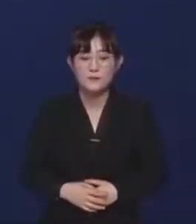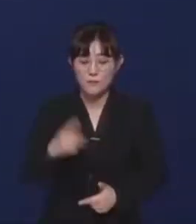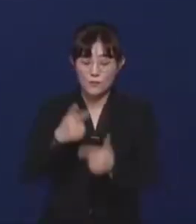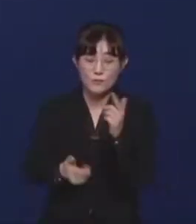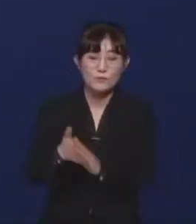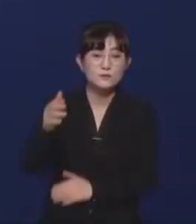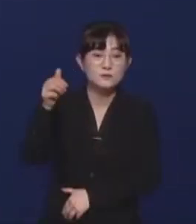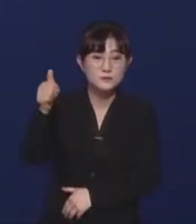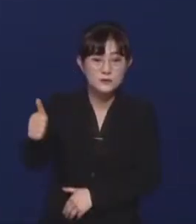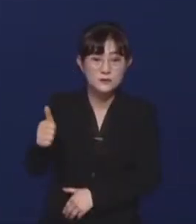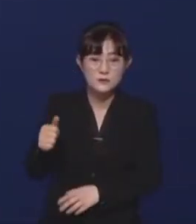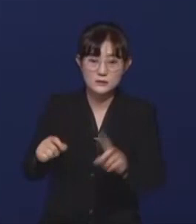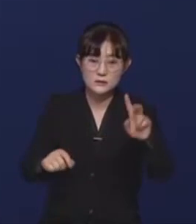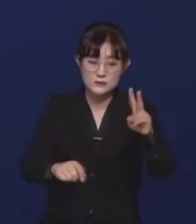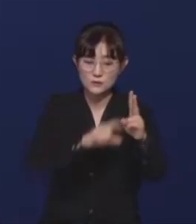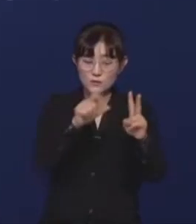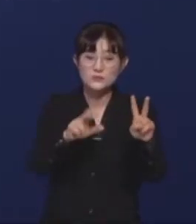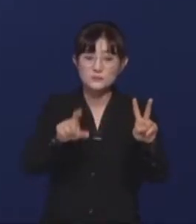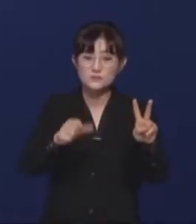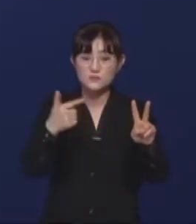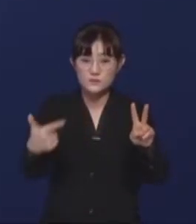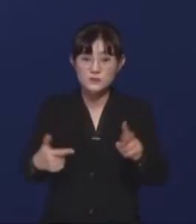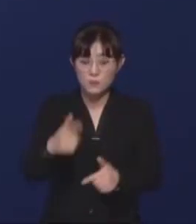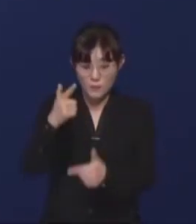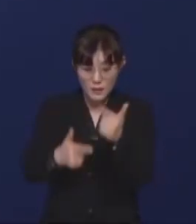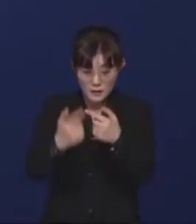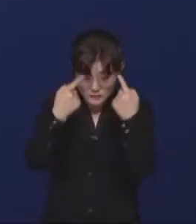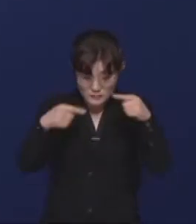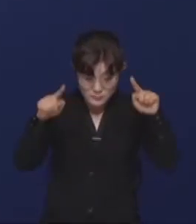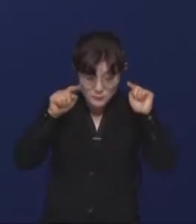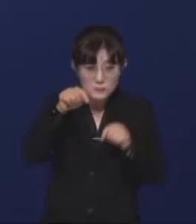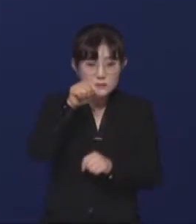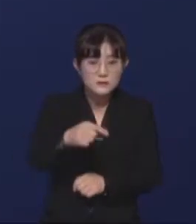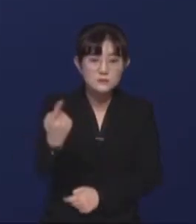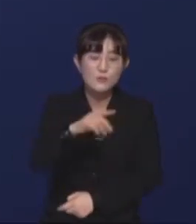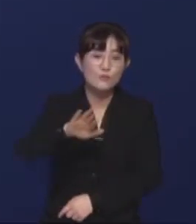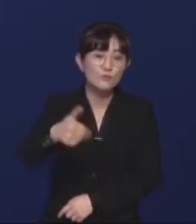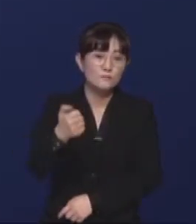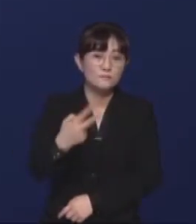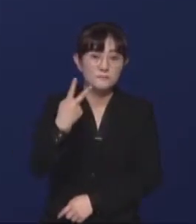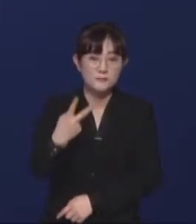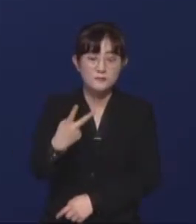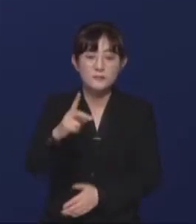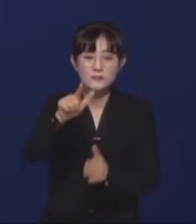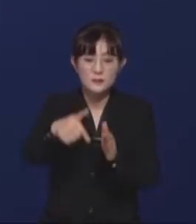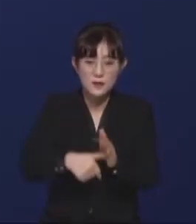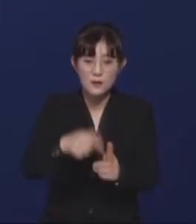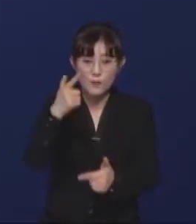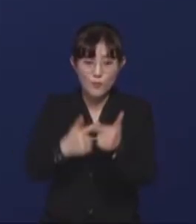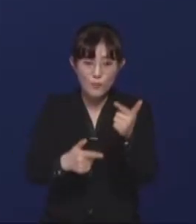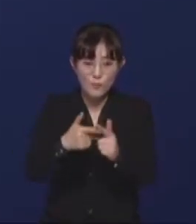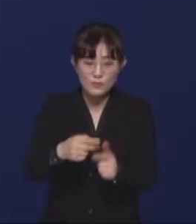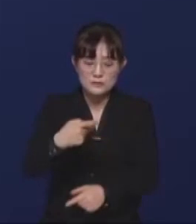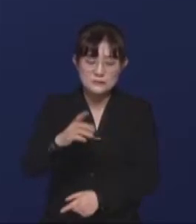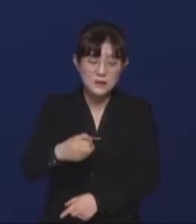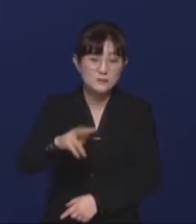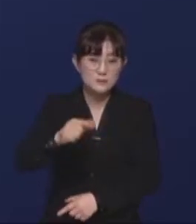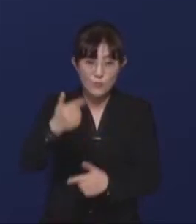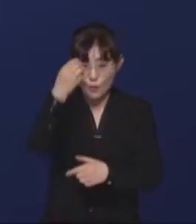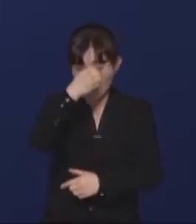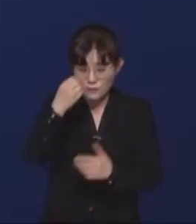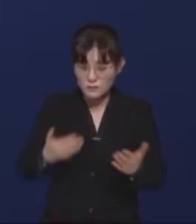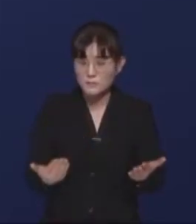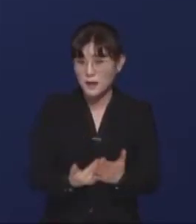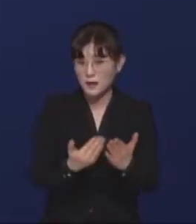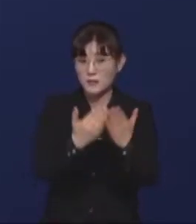박홍률 목포시장은 지난 16일 목포해양대는 1952년 도림 목포 상성구로 출발해 성장한